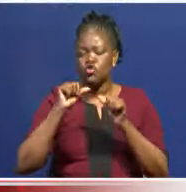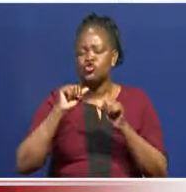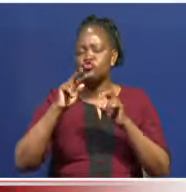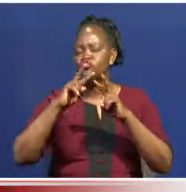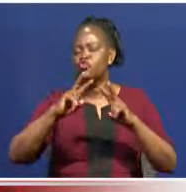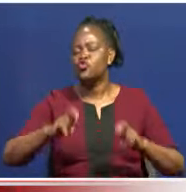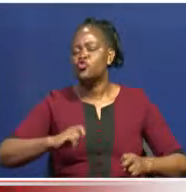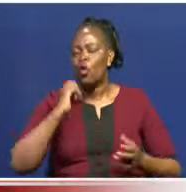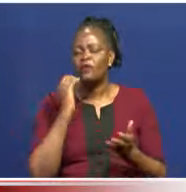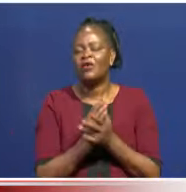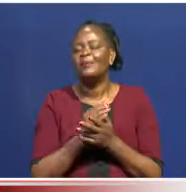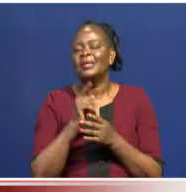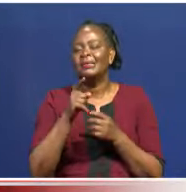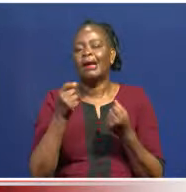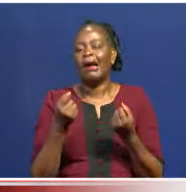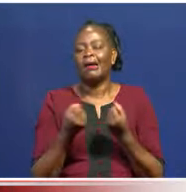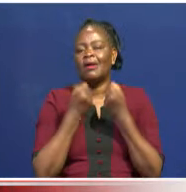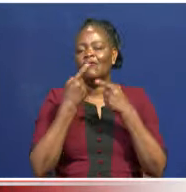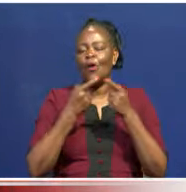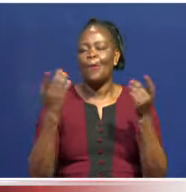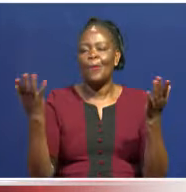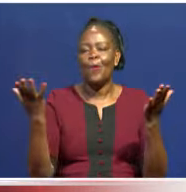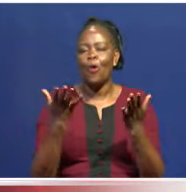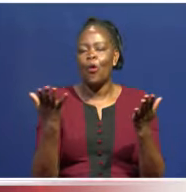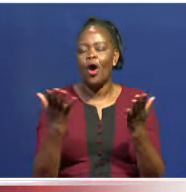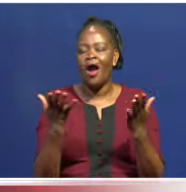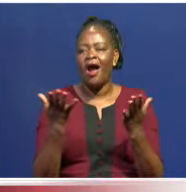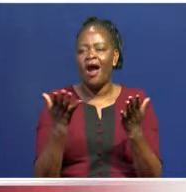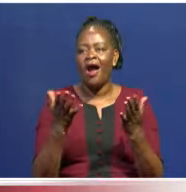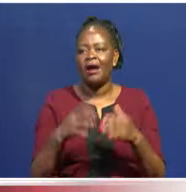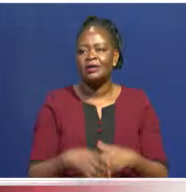kubaini kiini cha ajali hiyo. Joseph Wahungu, Darubini.